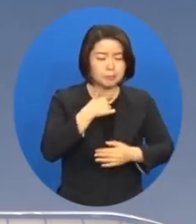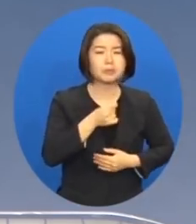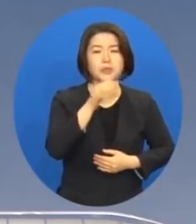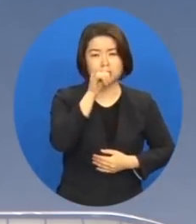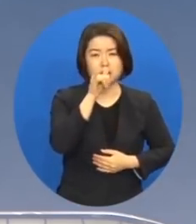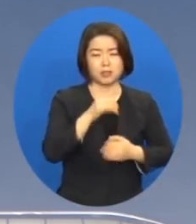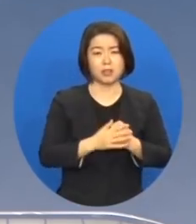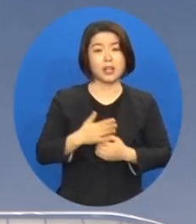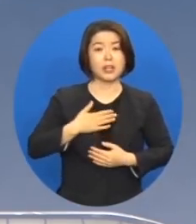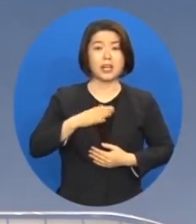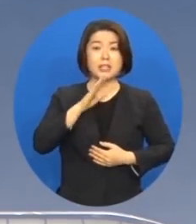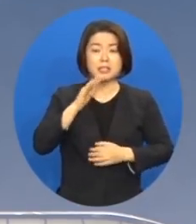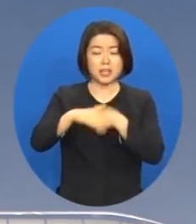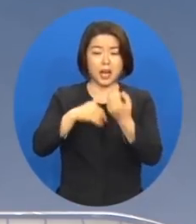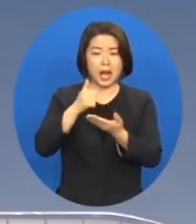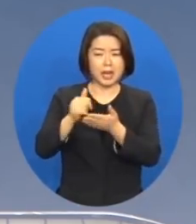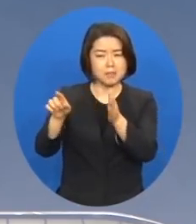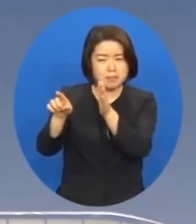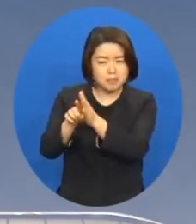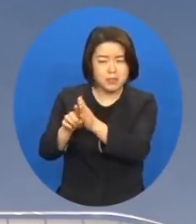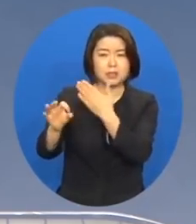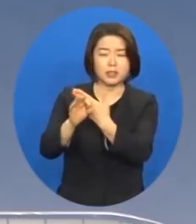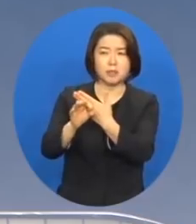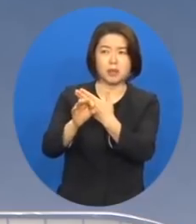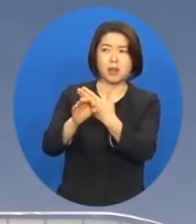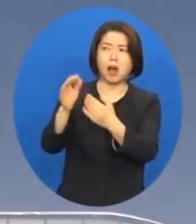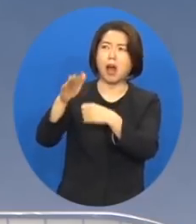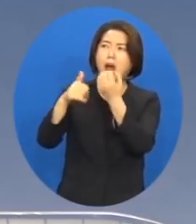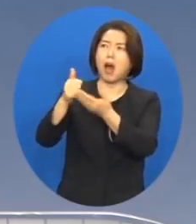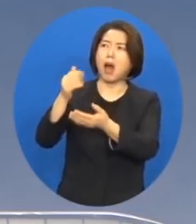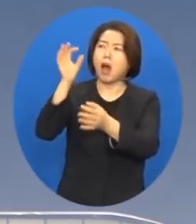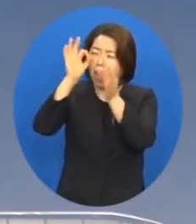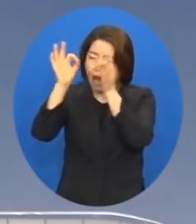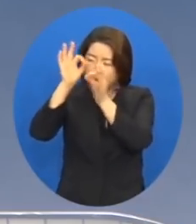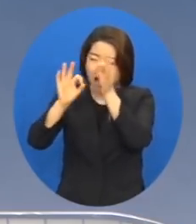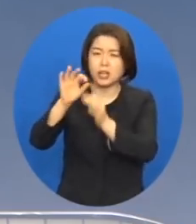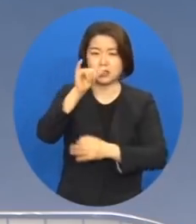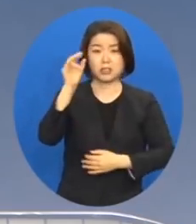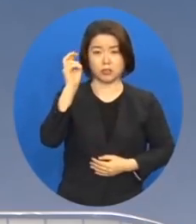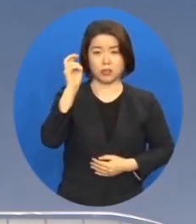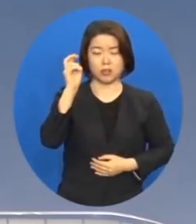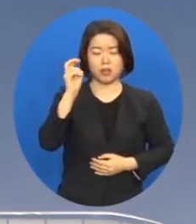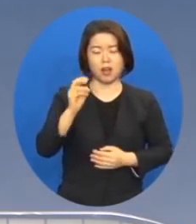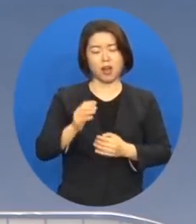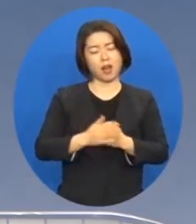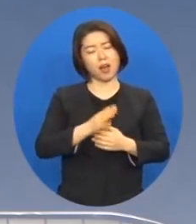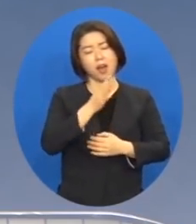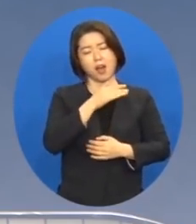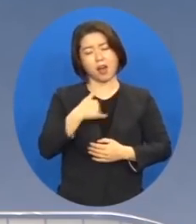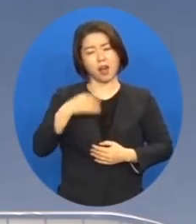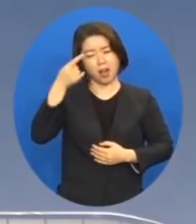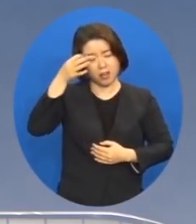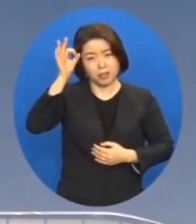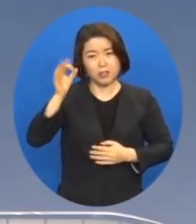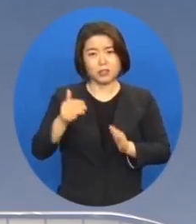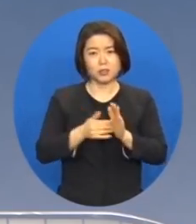제가 정말 하나님을 진짜 믿었다면 하나님부터 찾았죠. 그 사실을 깨닫고 제가